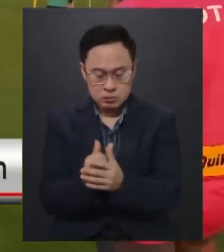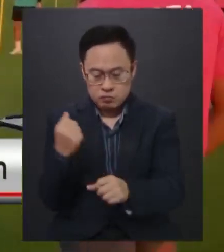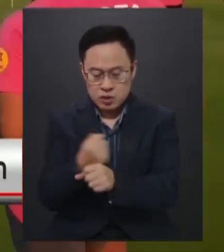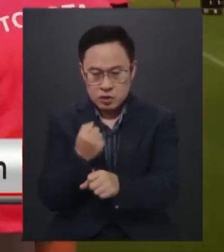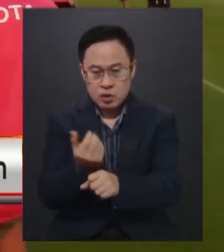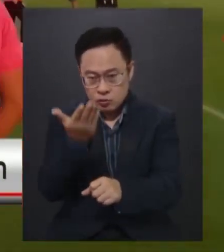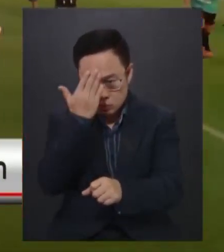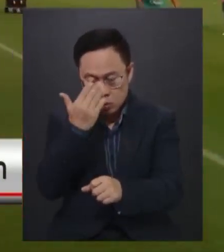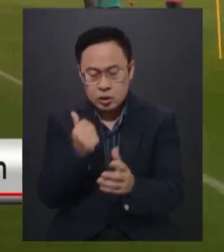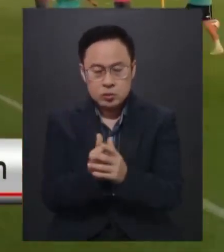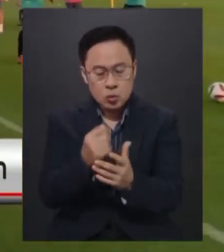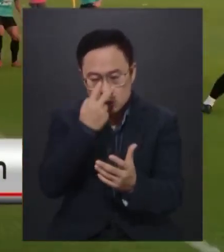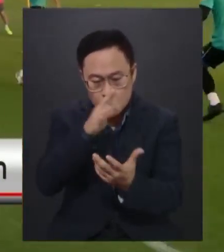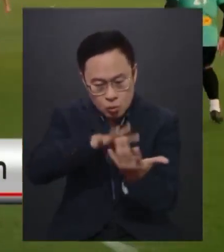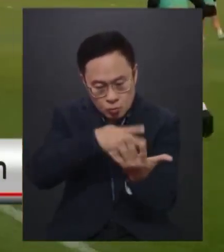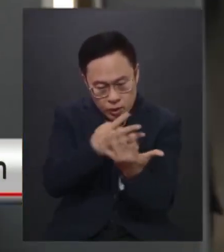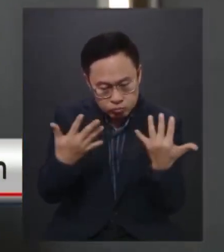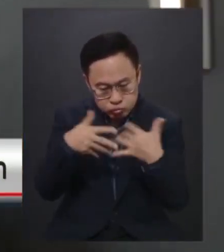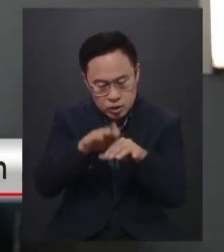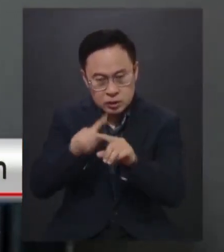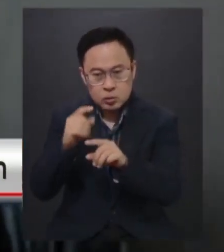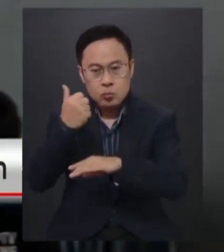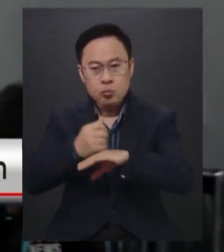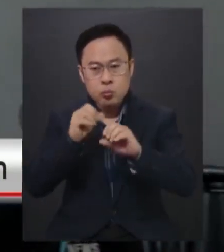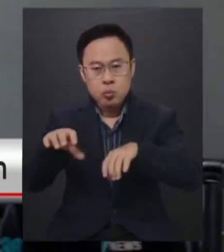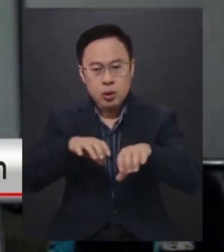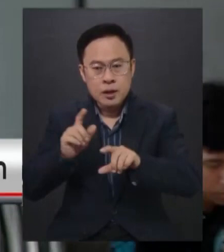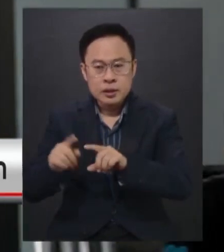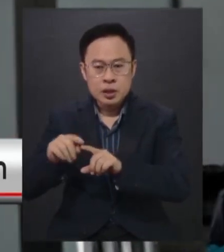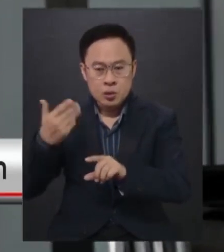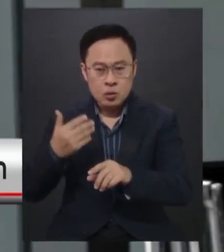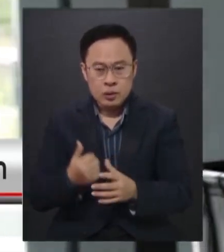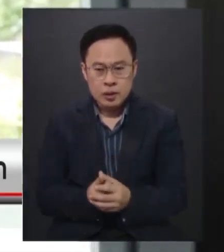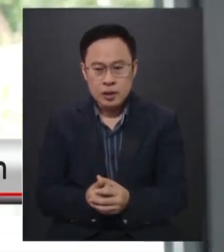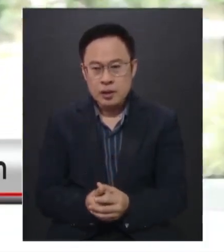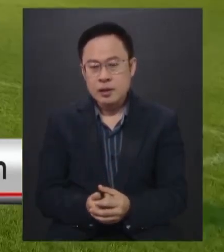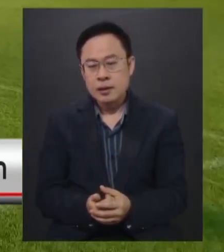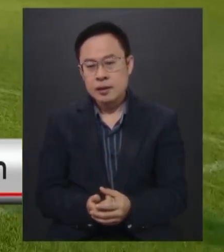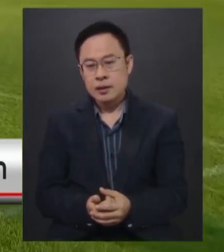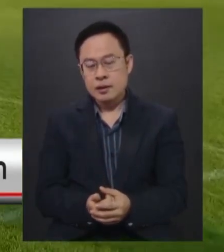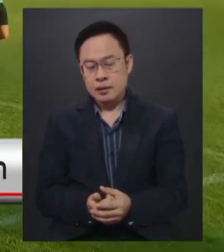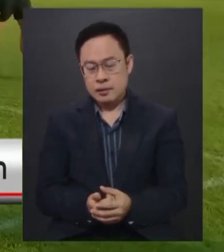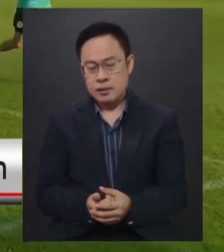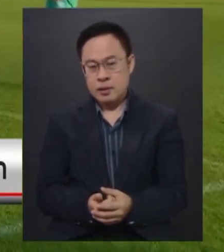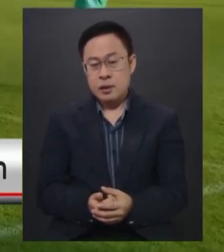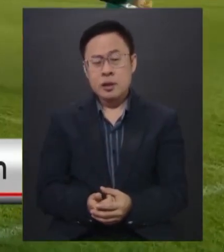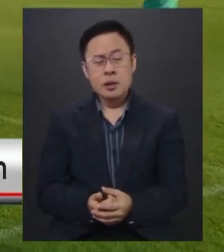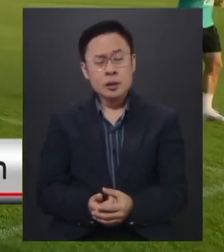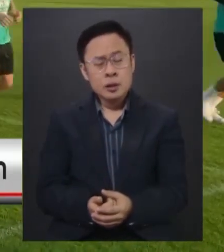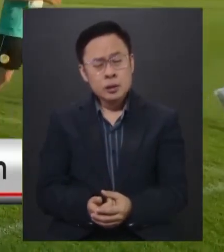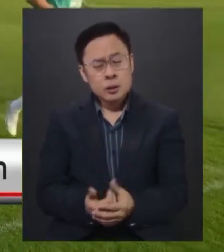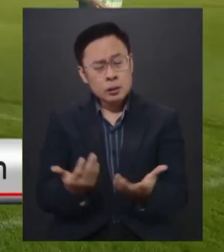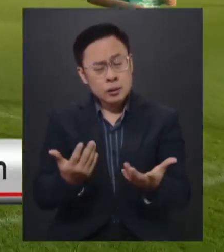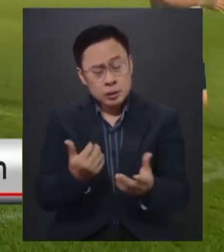ต้องรีบทำความเข้าใจแทคติกนะคะคือผู้สื่อข่าวเนี่ยเขาคก็ไปถามว่าอ้าวเป็นยังไงล่ะหลังจากเอ่อได้